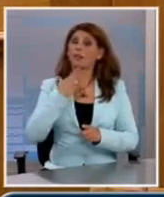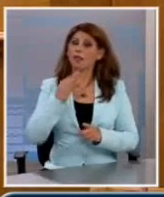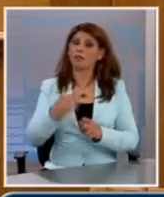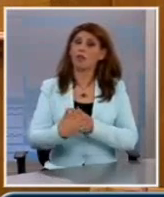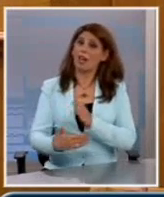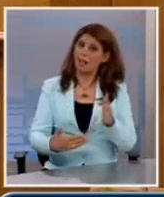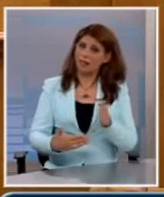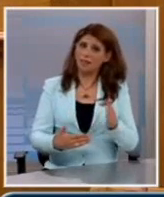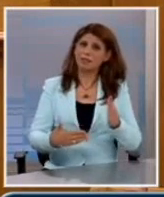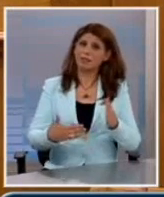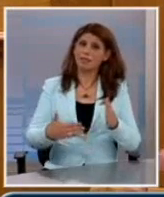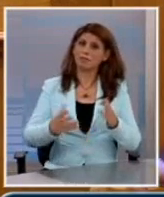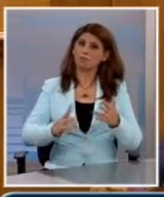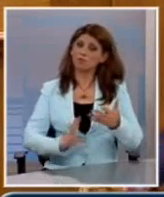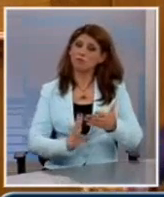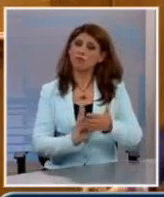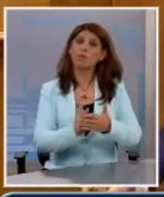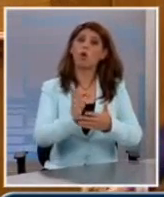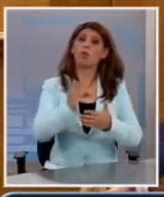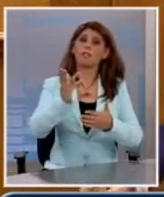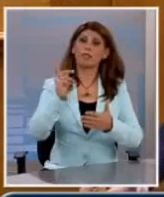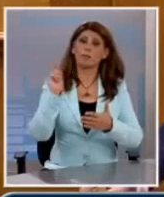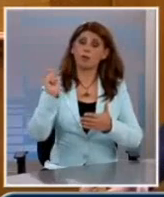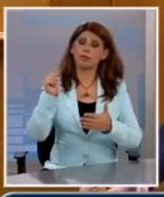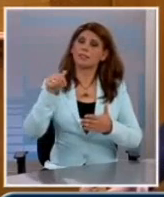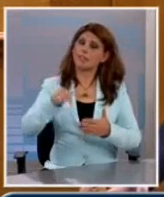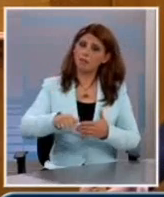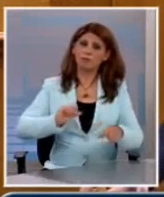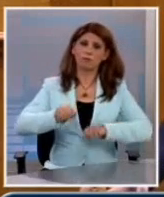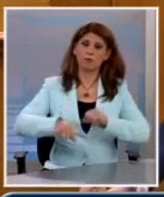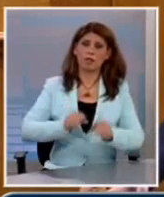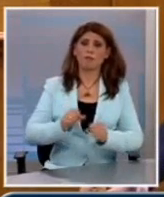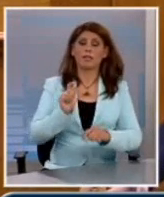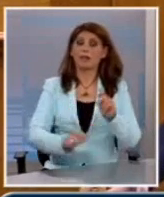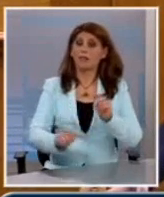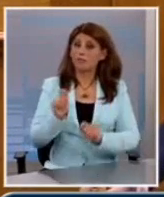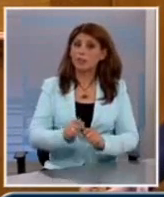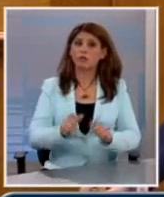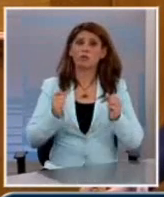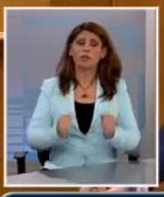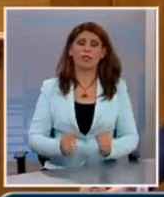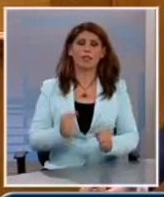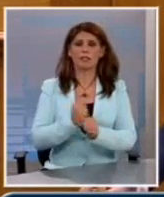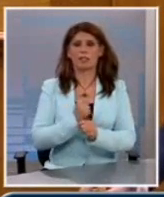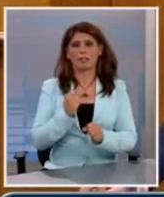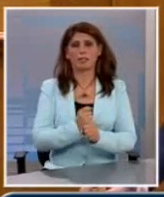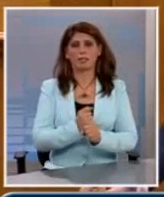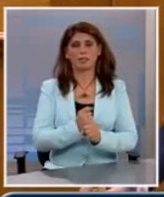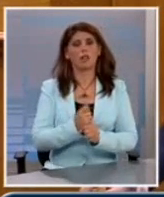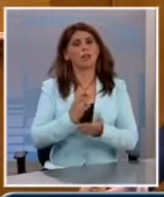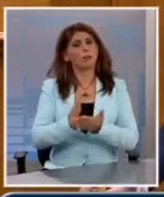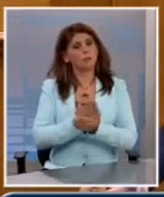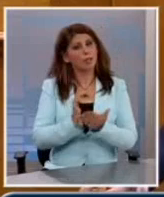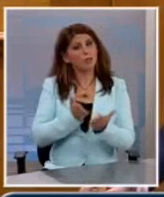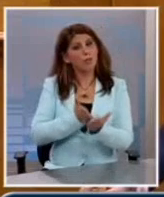αριστερή προοδευτική πολιτική στις μέρες μας είναι αυτή που παλεύει για να δημιουργηθούν θέσεις εργασίας και να μοιραστούν